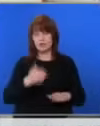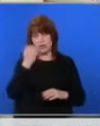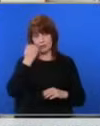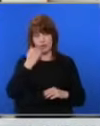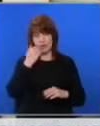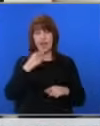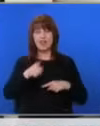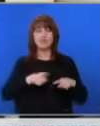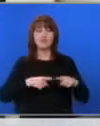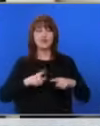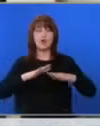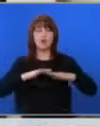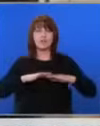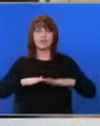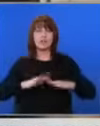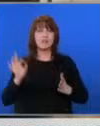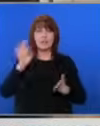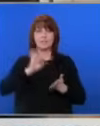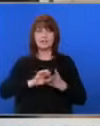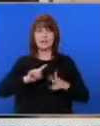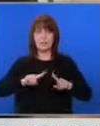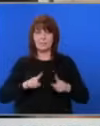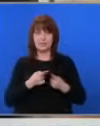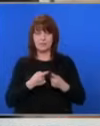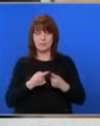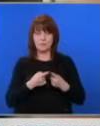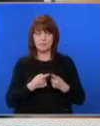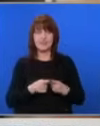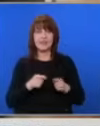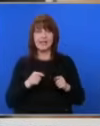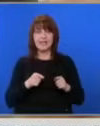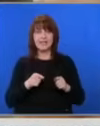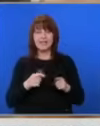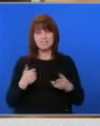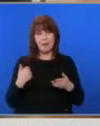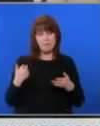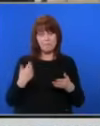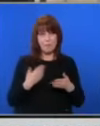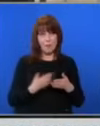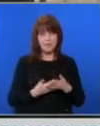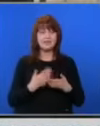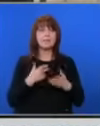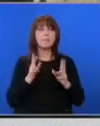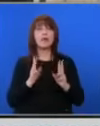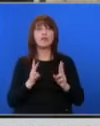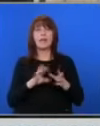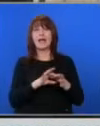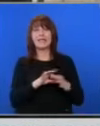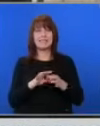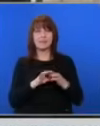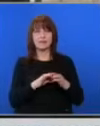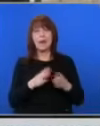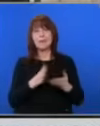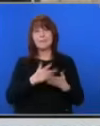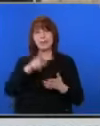движението е облегчено и се стига много по-бързо. Днес сме една идея по-близо от това да имаме нормална свързаност между